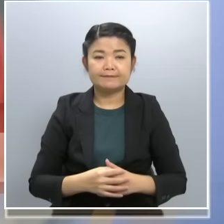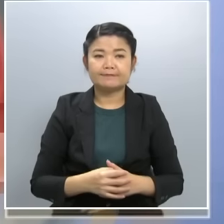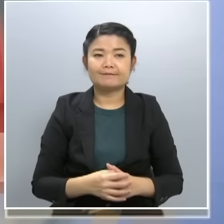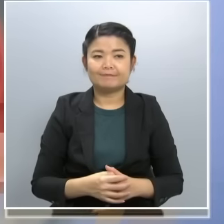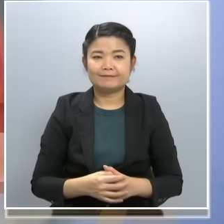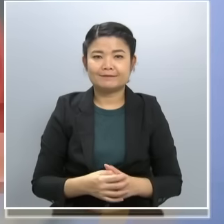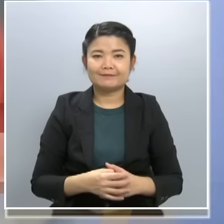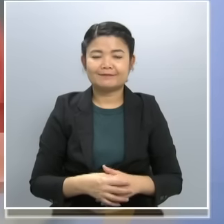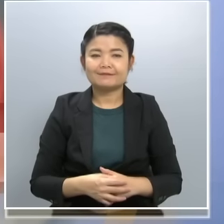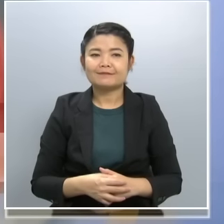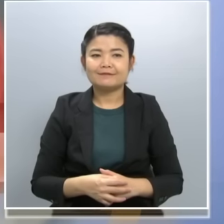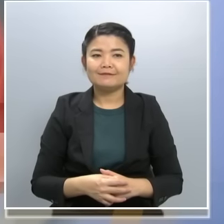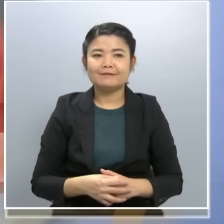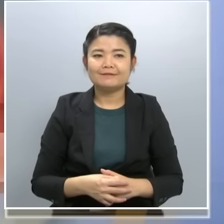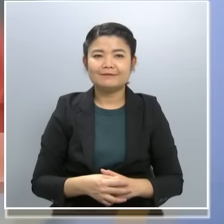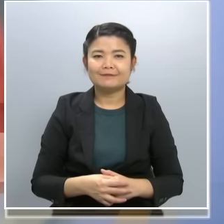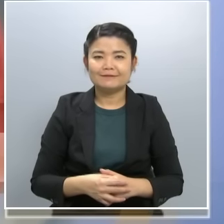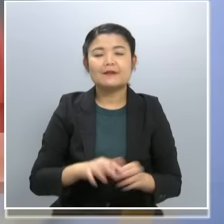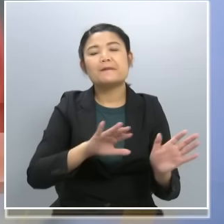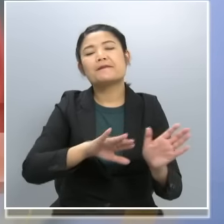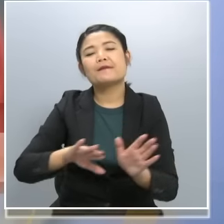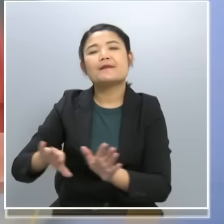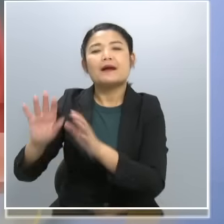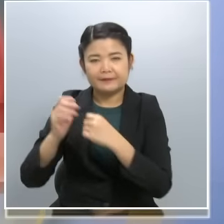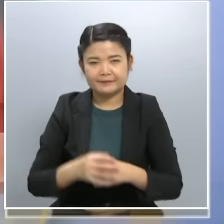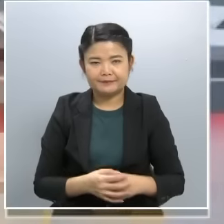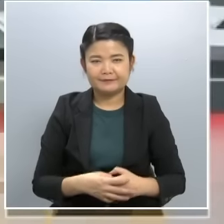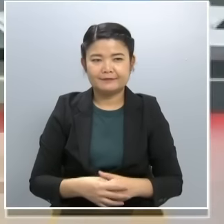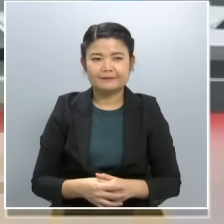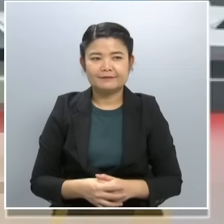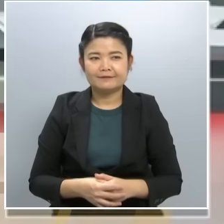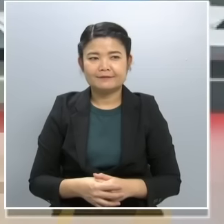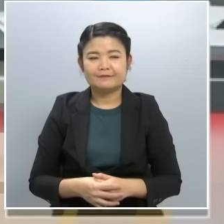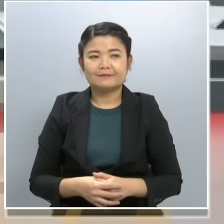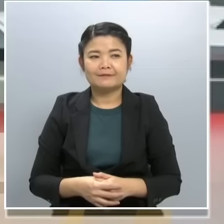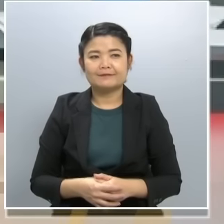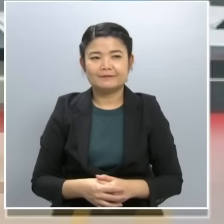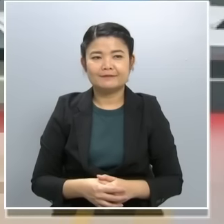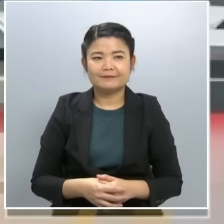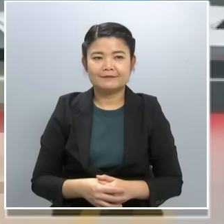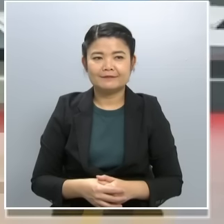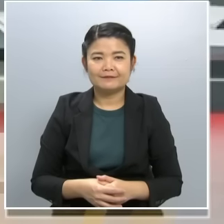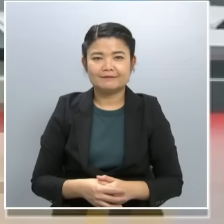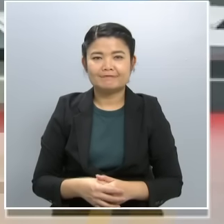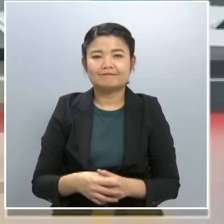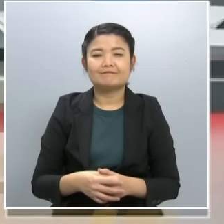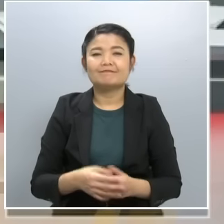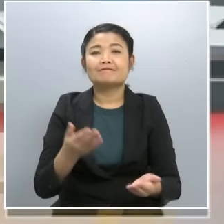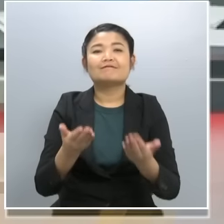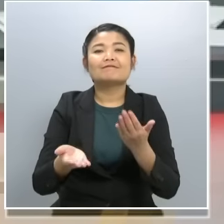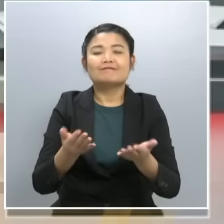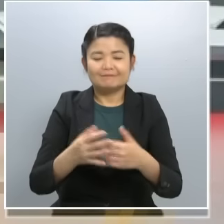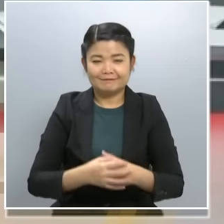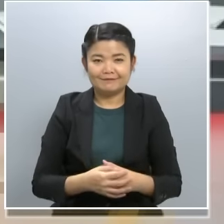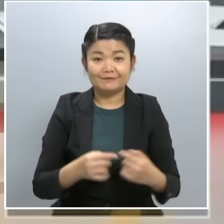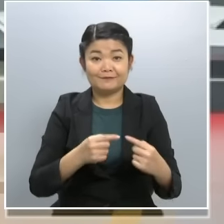อค่ะก็ให้มันผ่านไปแล้วกันก็ตามนั้นอืเนาะตามนั้นครับตามหนุ่มแล้วก็ว่ากัน